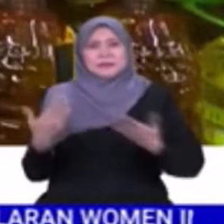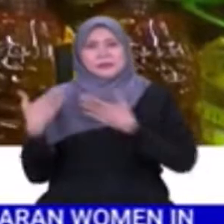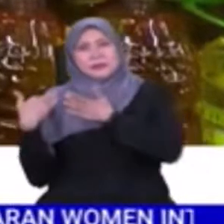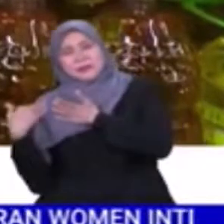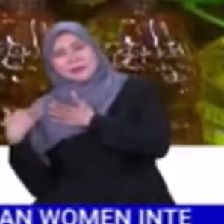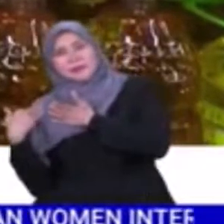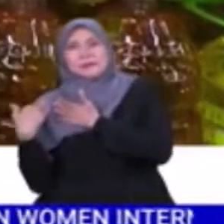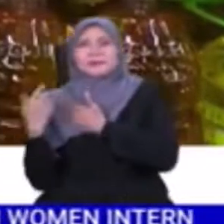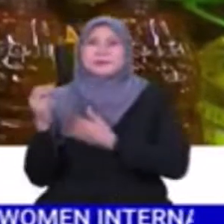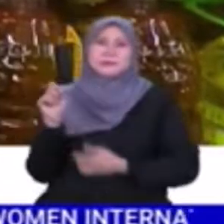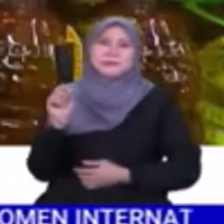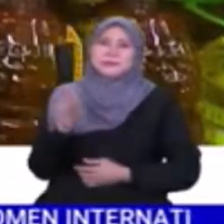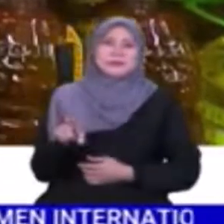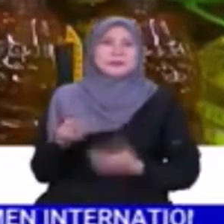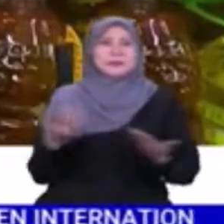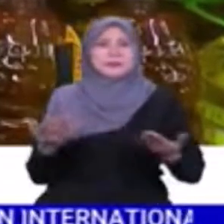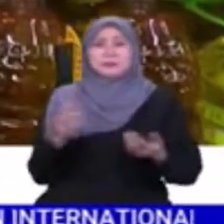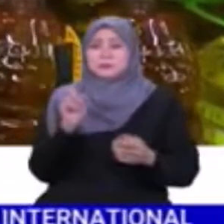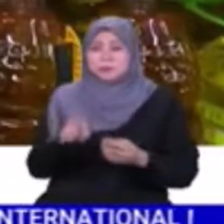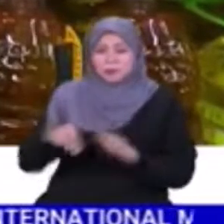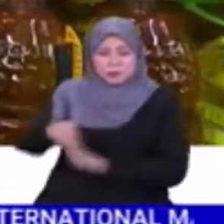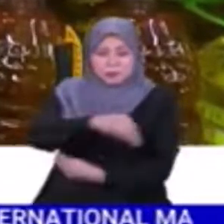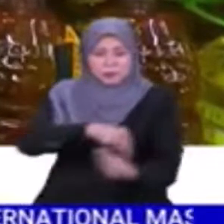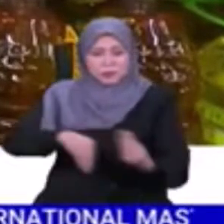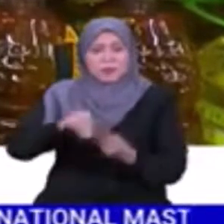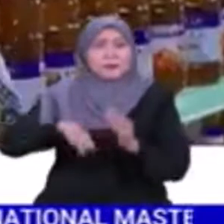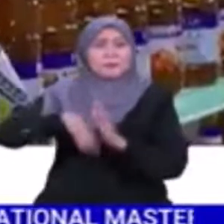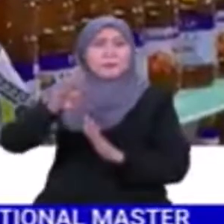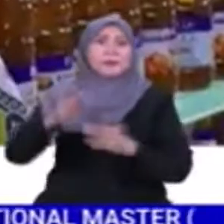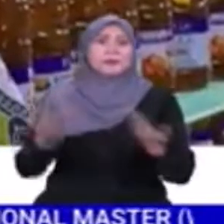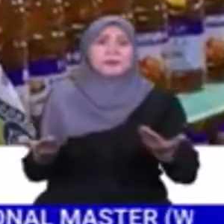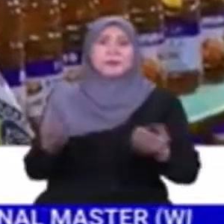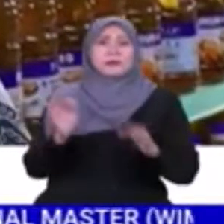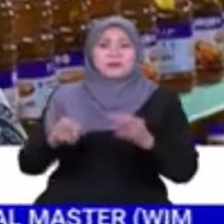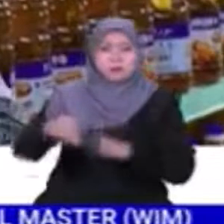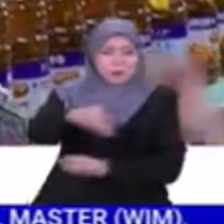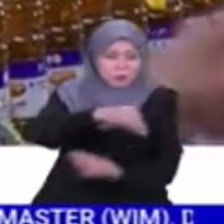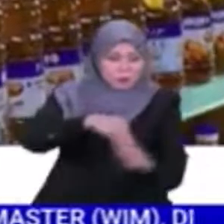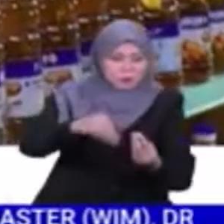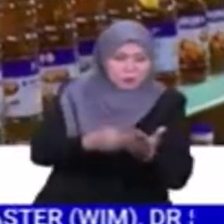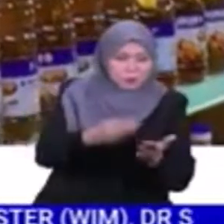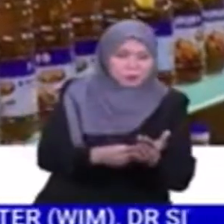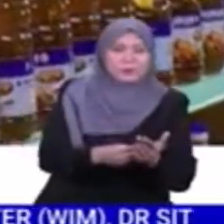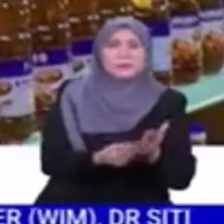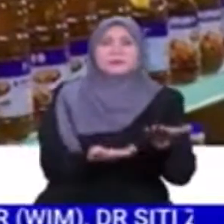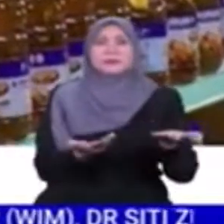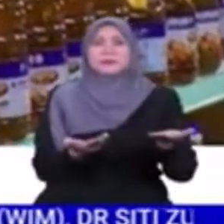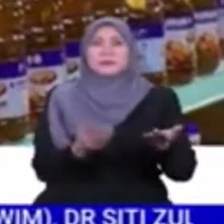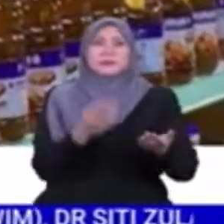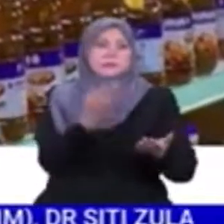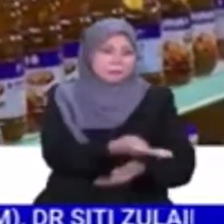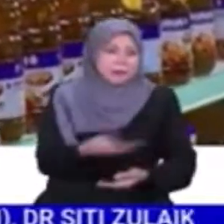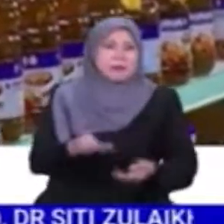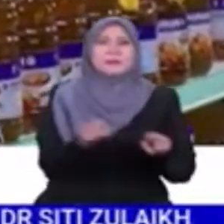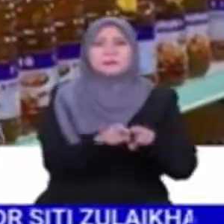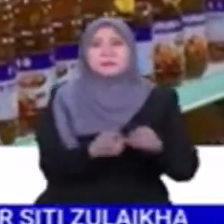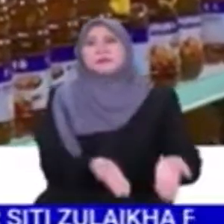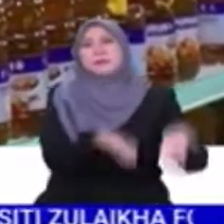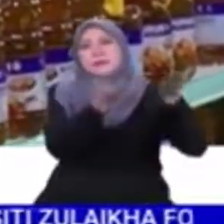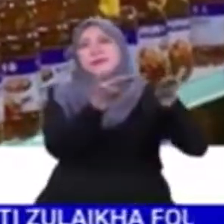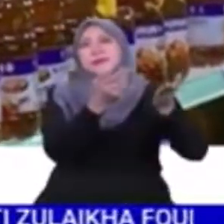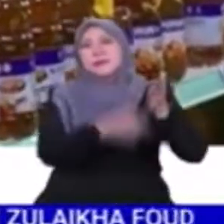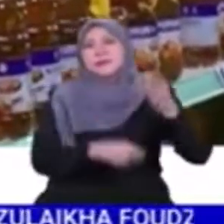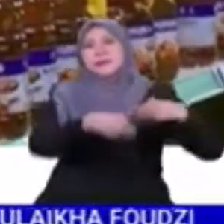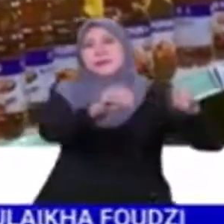Beratlah. Yalah, kita nak modal lebih lah kan. Selalu kalau kita modal tu dah ni dia naik lah sebab mahal kan. Masalah lah,